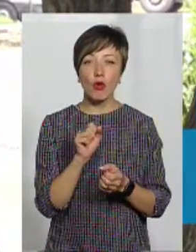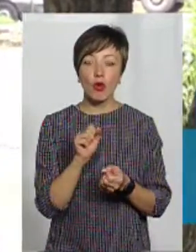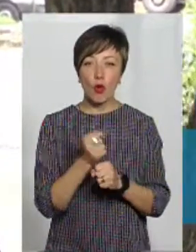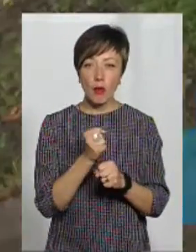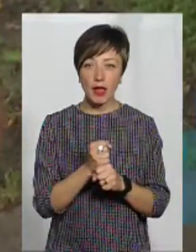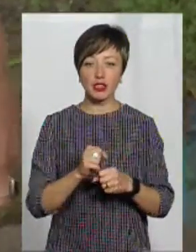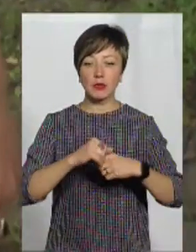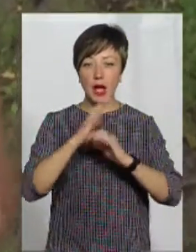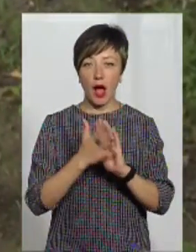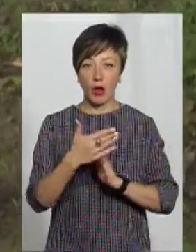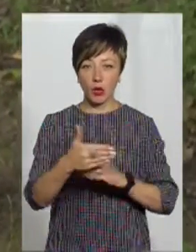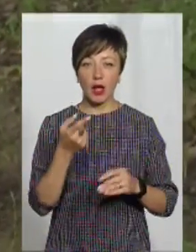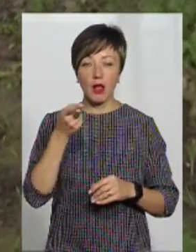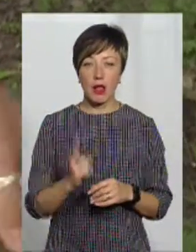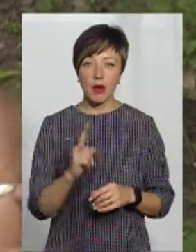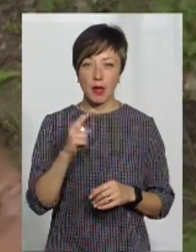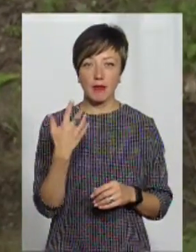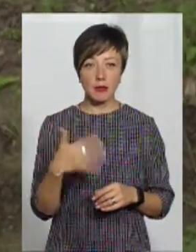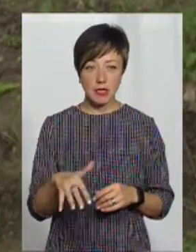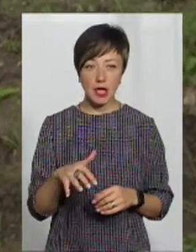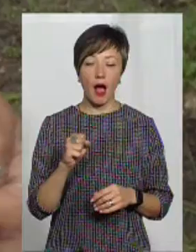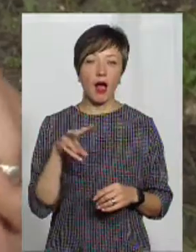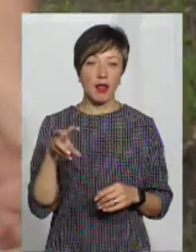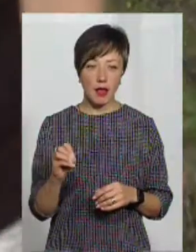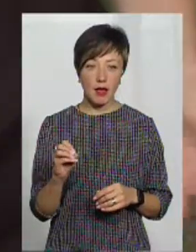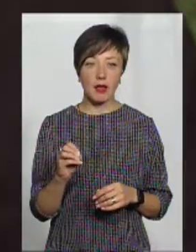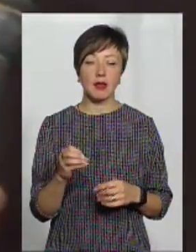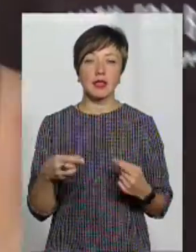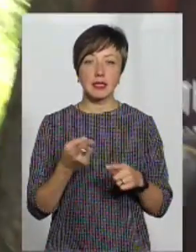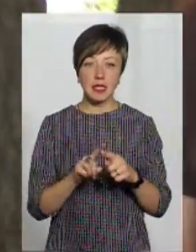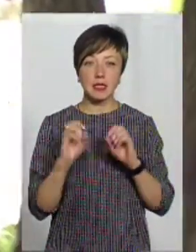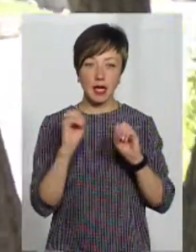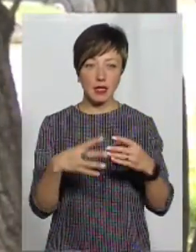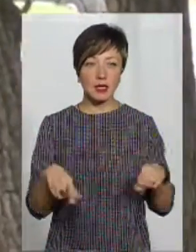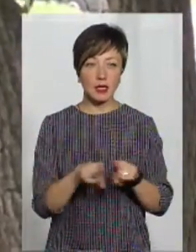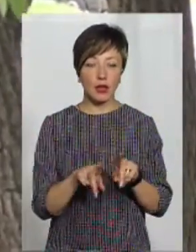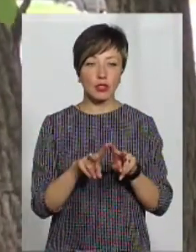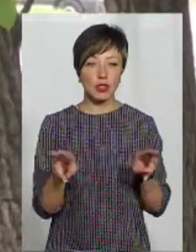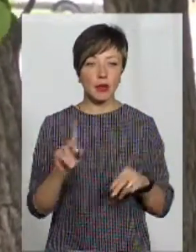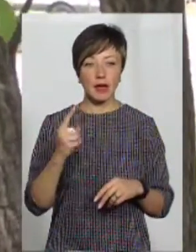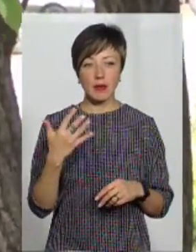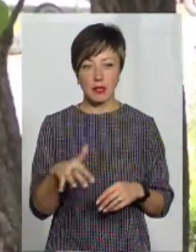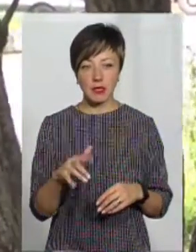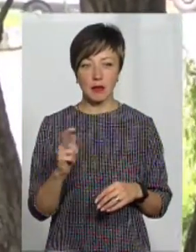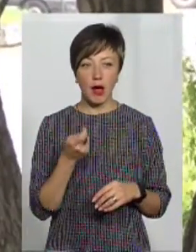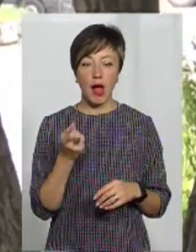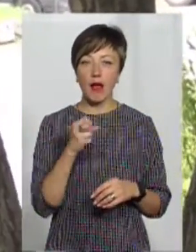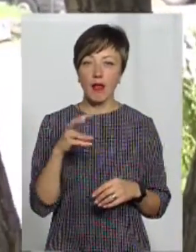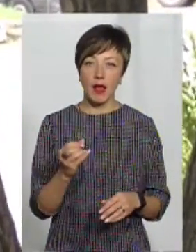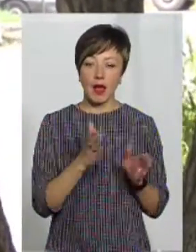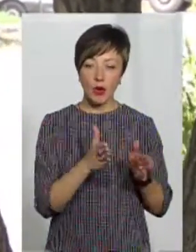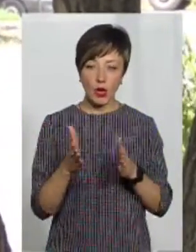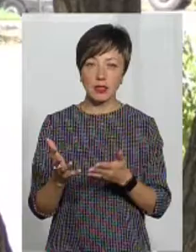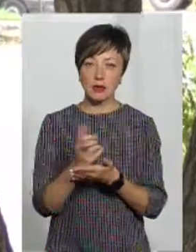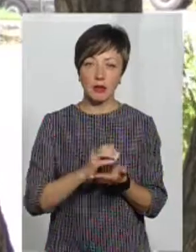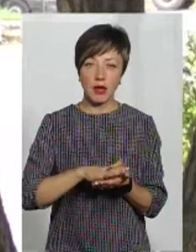загальний контейнер. Кілограм коштує 1.50 гривня. Але це ж здається так, що ніби 1.50 гривні – це мало. Але якщо регулярно